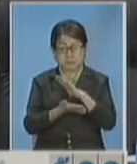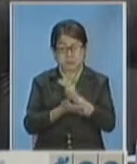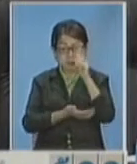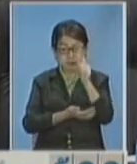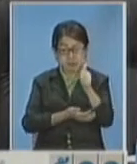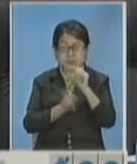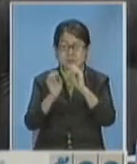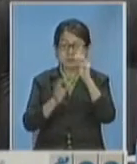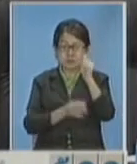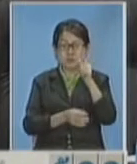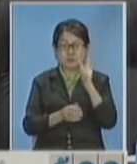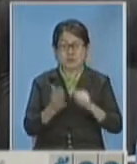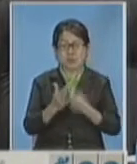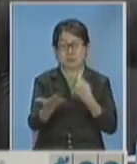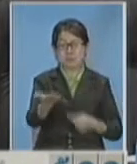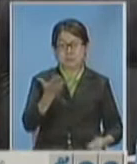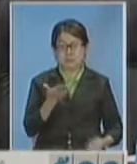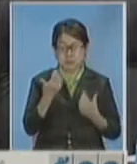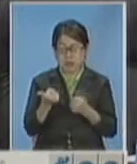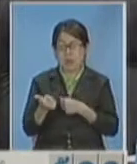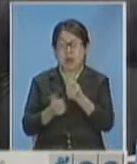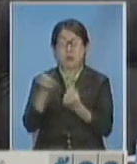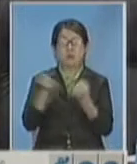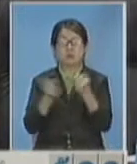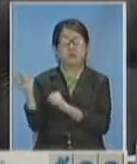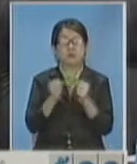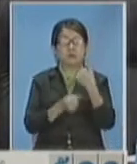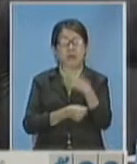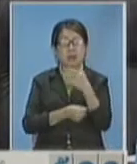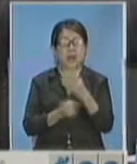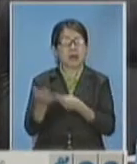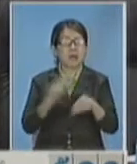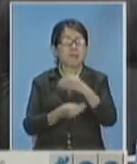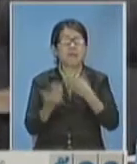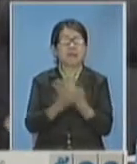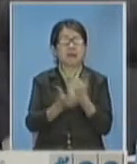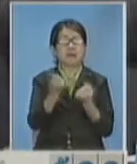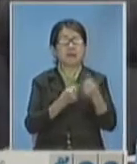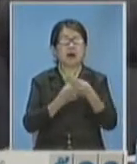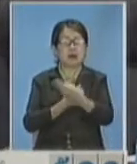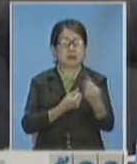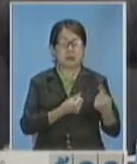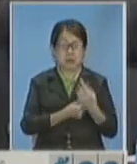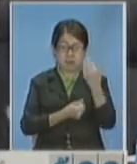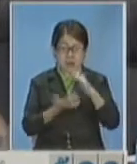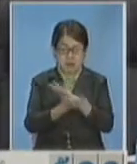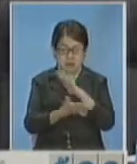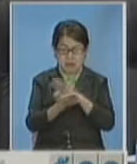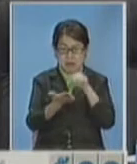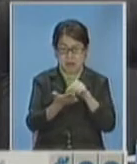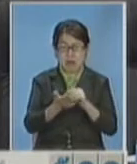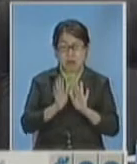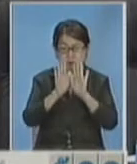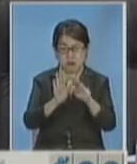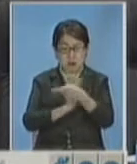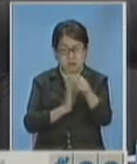ำบลท่านต้องขอมาตั้งแต่ต้นไม่ใช่มาเปลี่ยนเลี้ยวกับหลังหันแบบนี้นอกจากนั้นในเอกสารงบประมาณนะคะดิฉันให้ข้อสังเกตท่านส